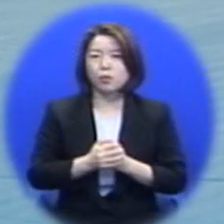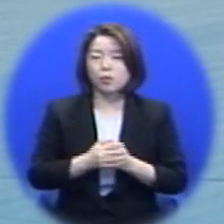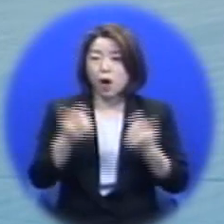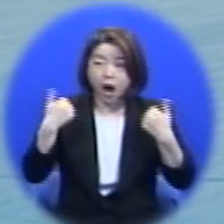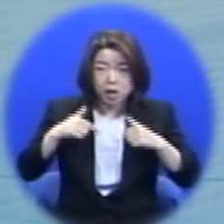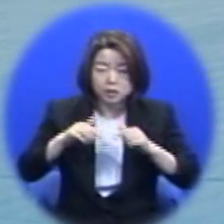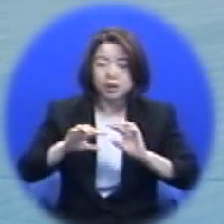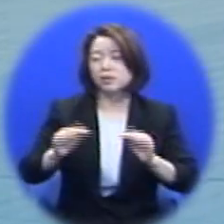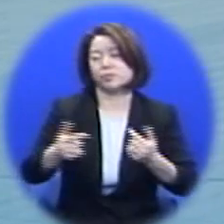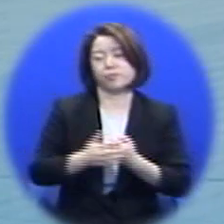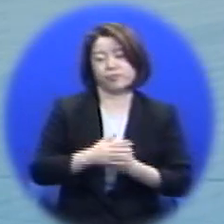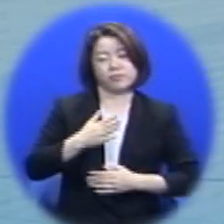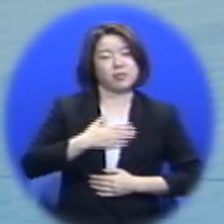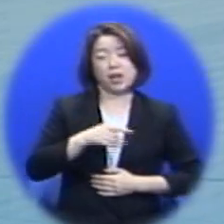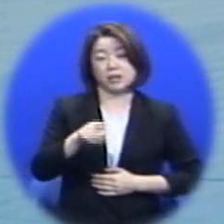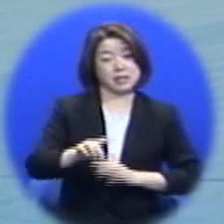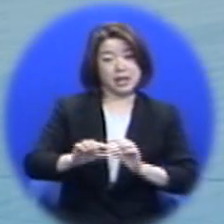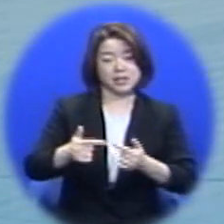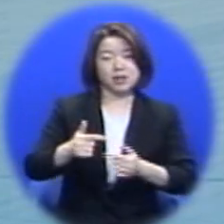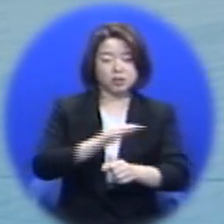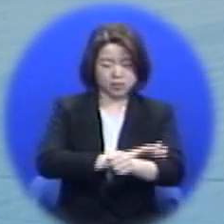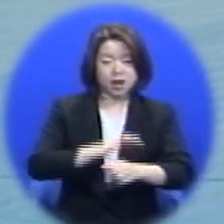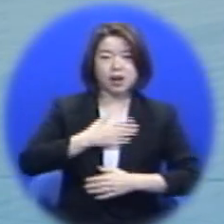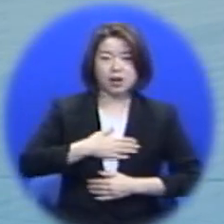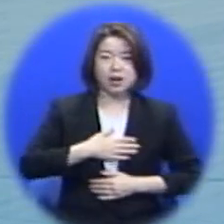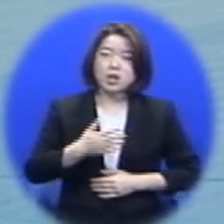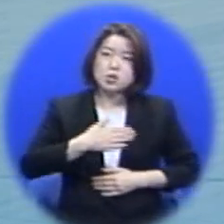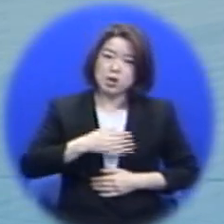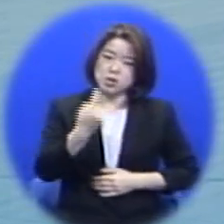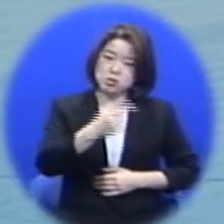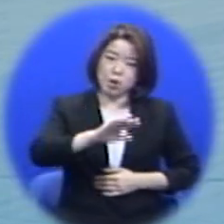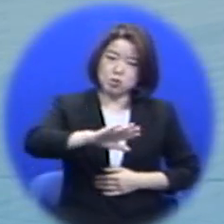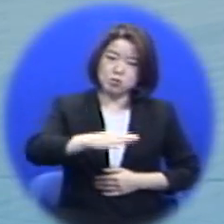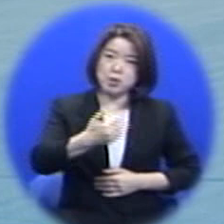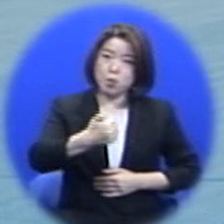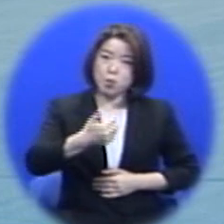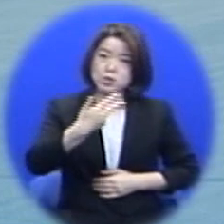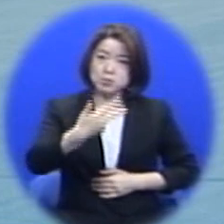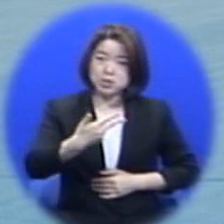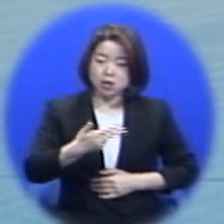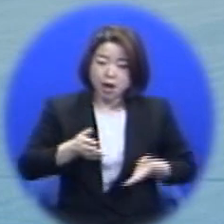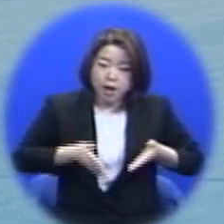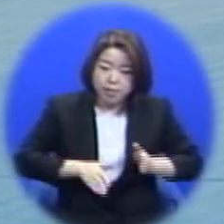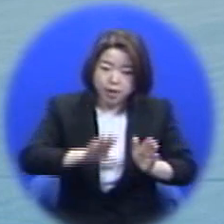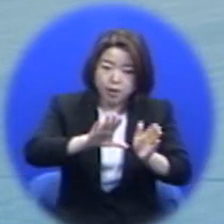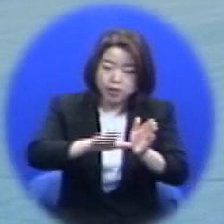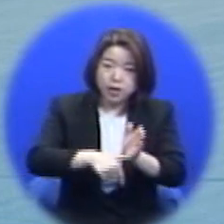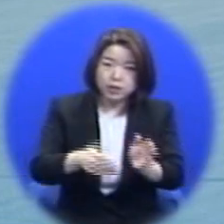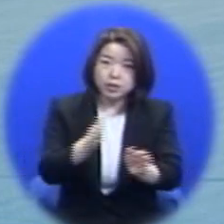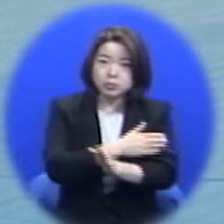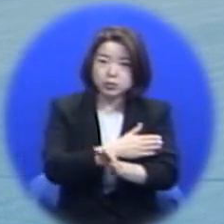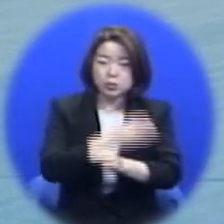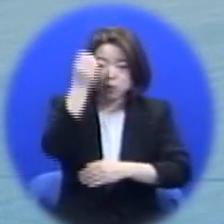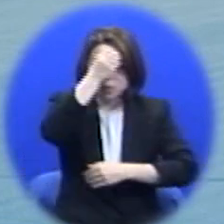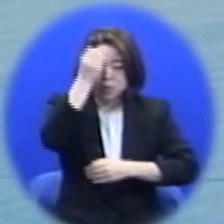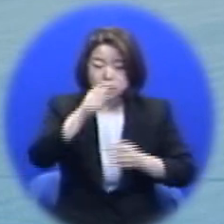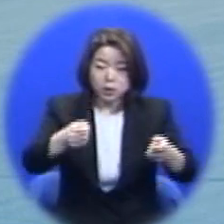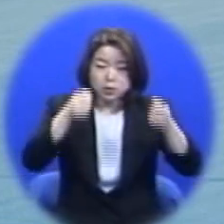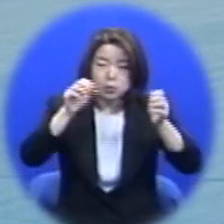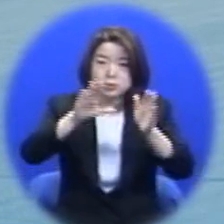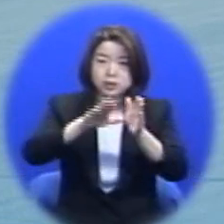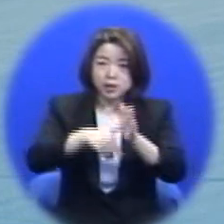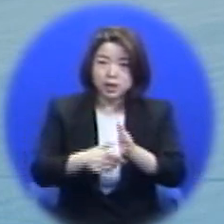압니다. 저는 1957년 태어나자마자 부산에서부터 고등학교 졸업할 때까지